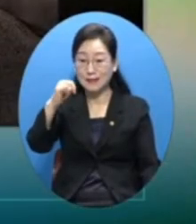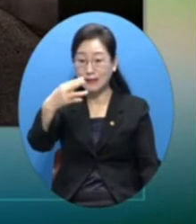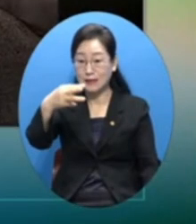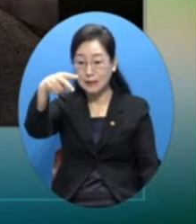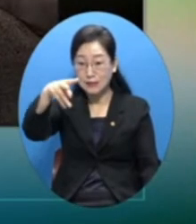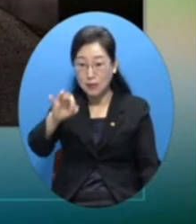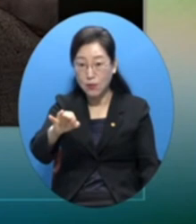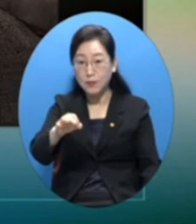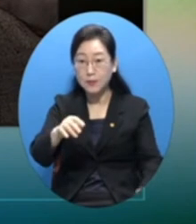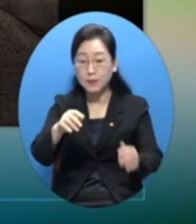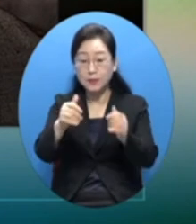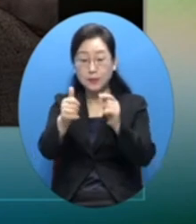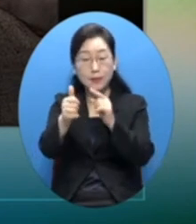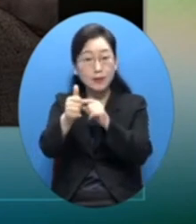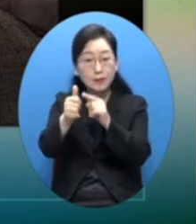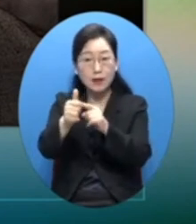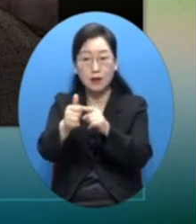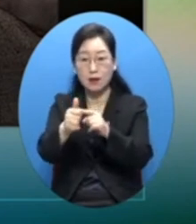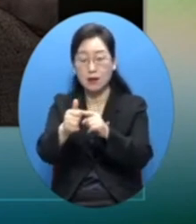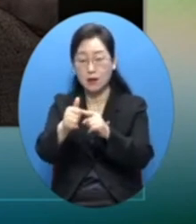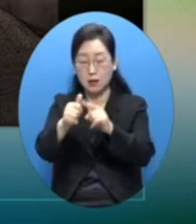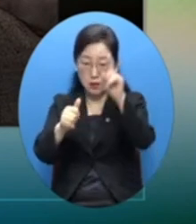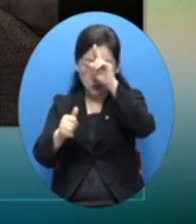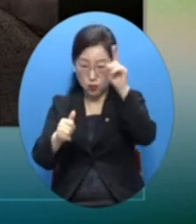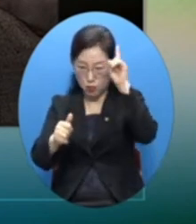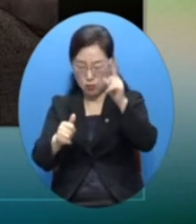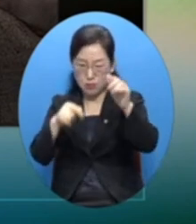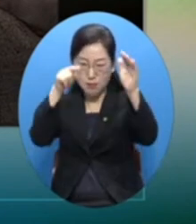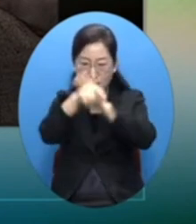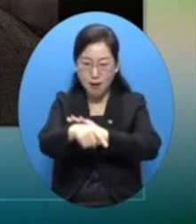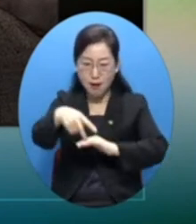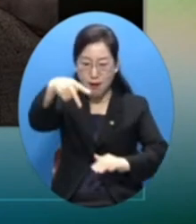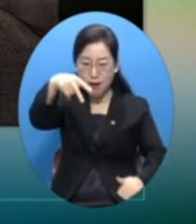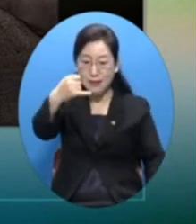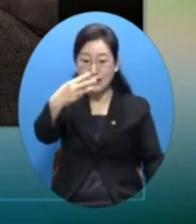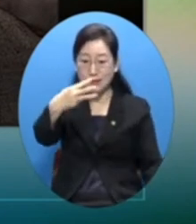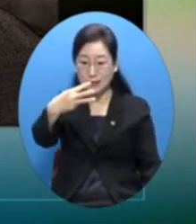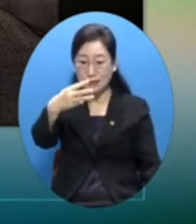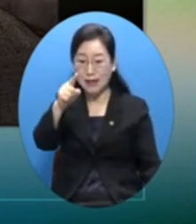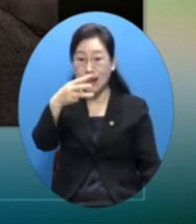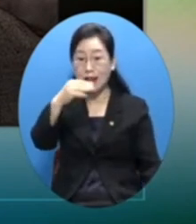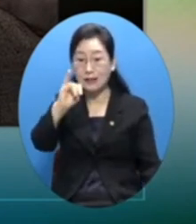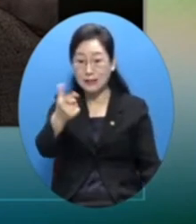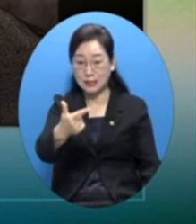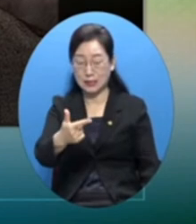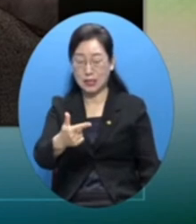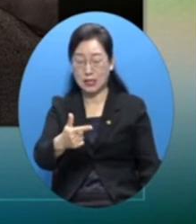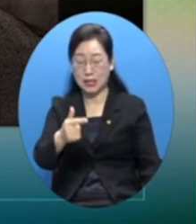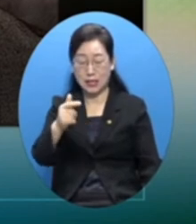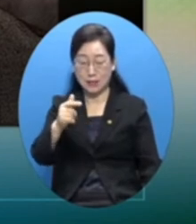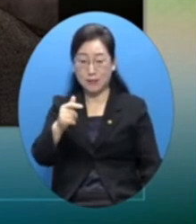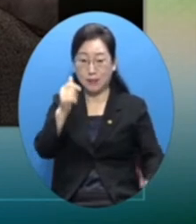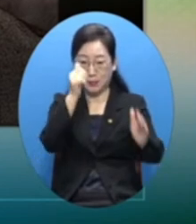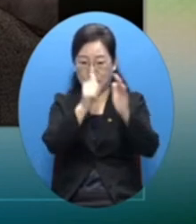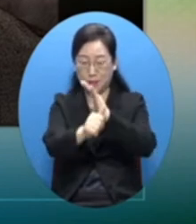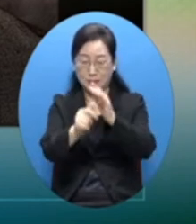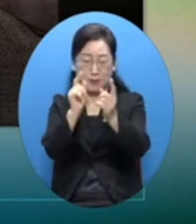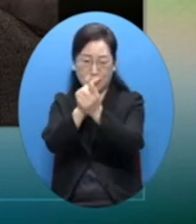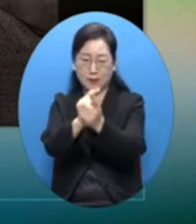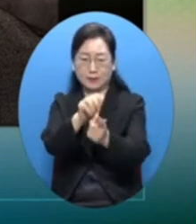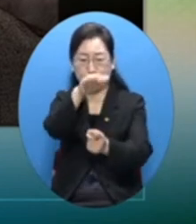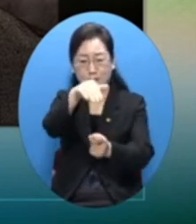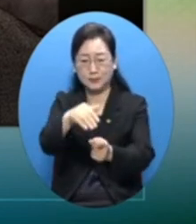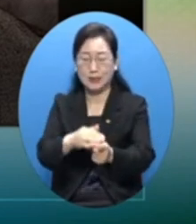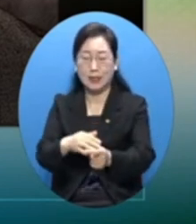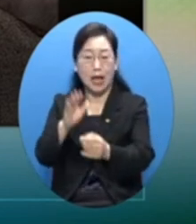방문해서 스탈린에게 무력 남침 계획을 알립니다. 그때 스탈린은 지금 전쟁이 일으키지